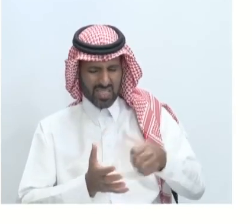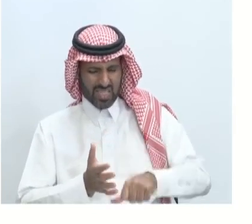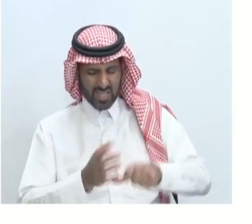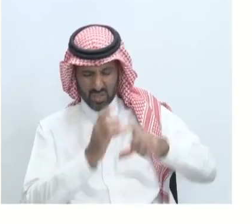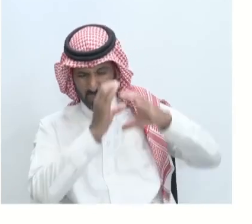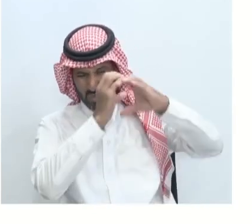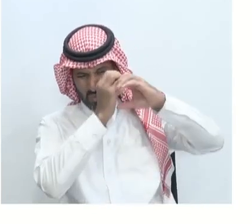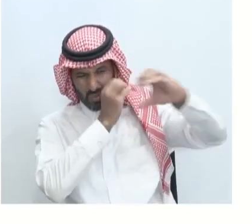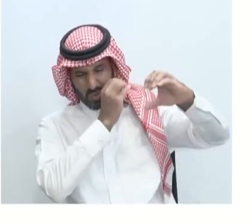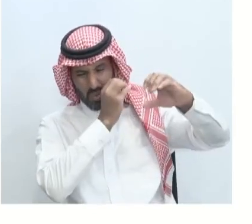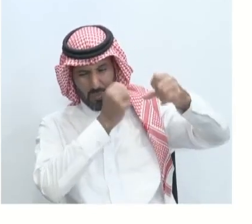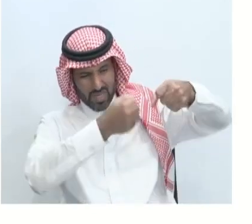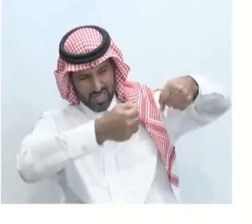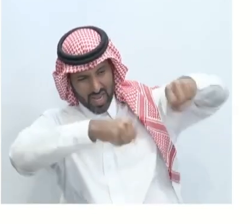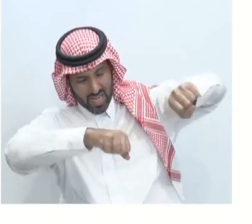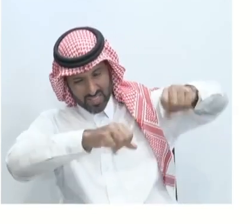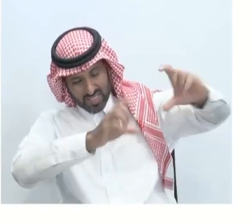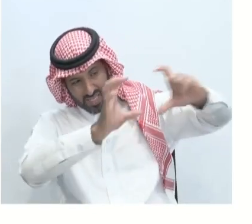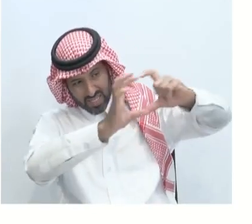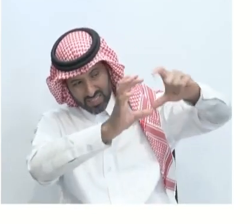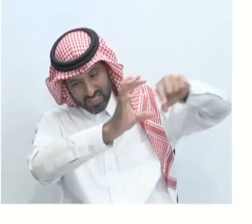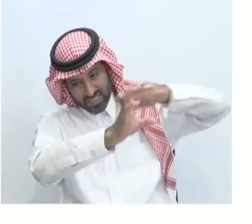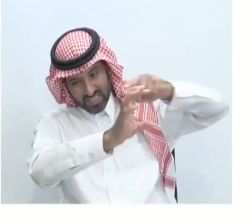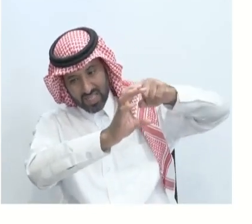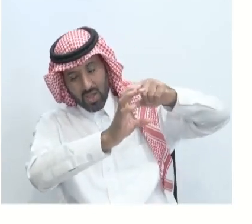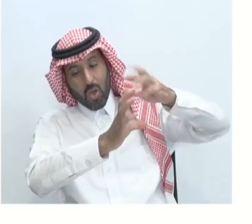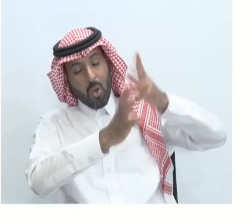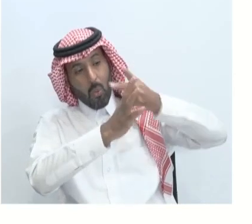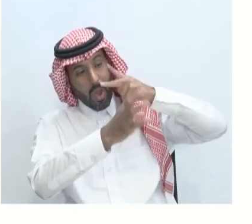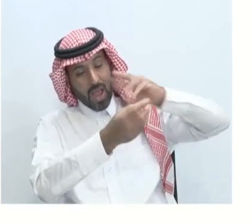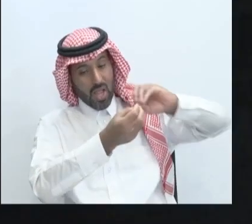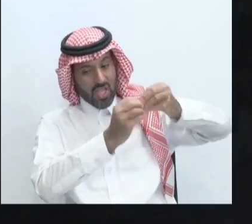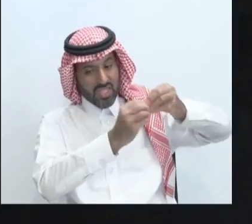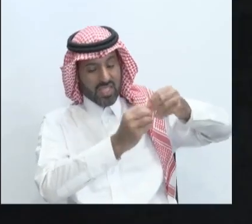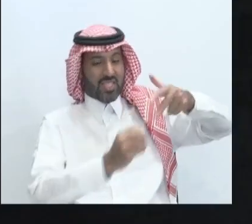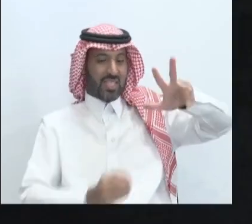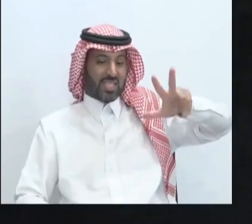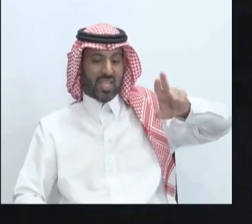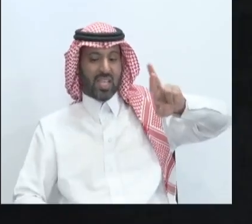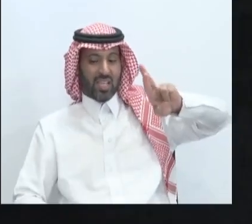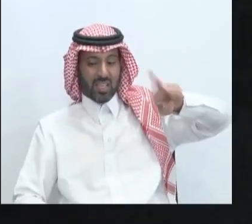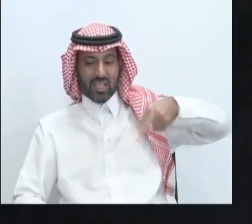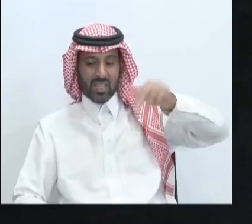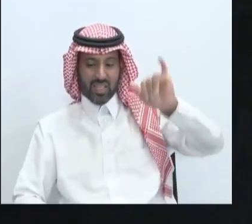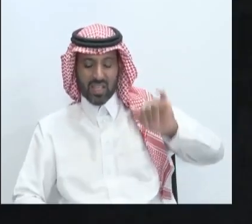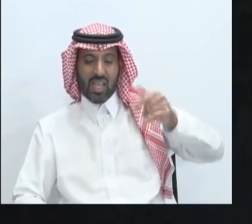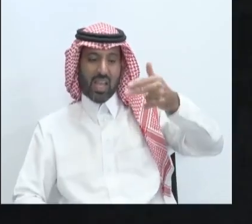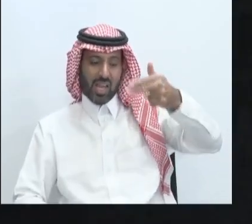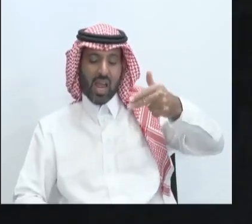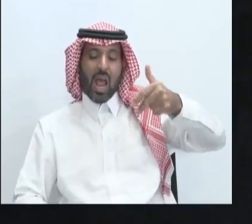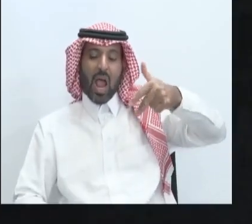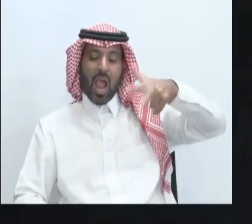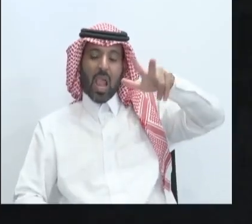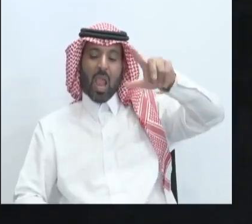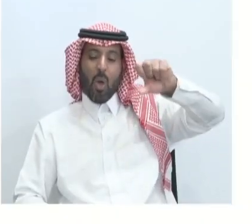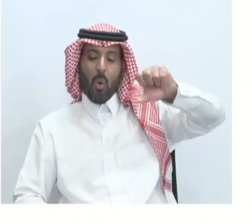التلسكوب الكاسر عزيزي الطالب هو الزيغ اللوني اذا ما هو الزيغ اللوني عزيزي الطالب عزيزتي